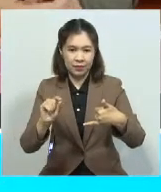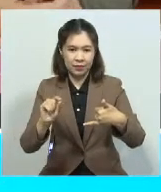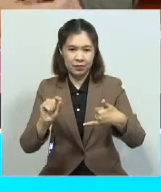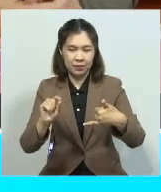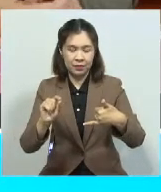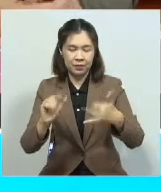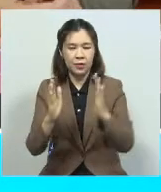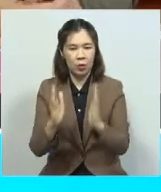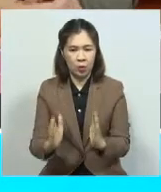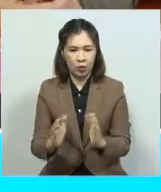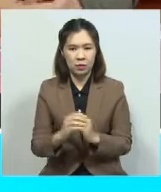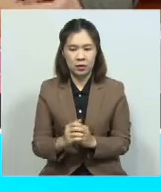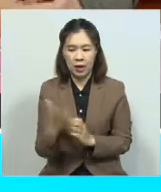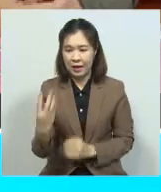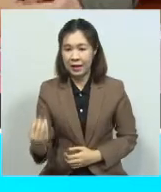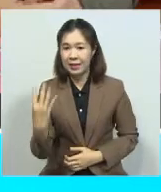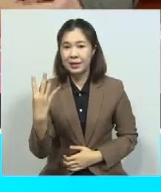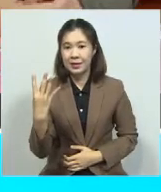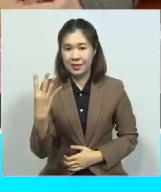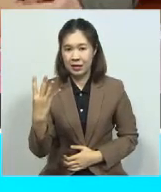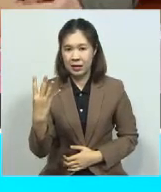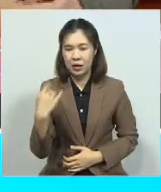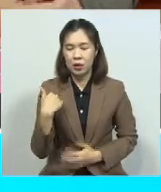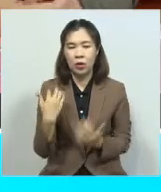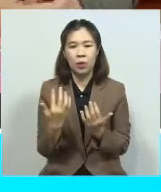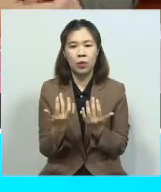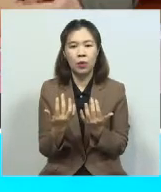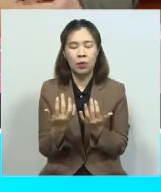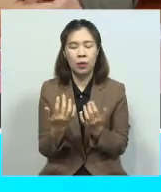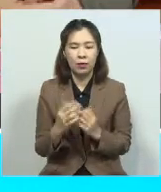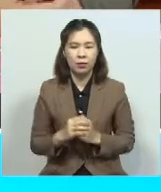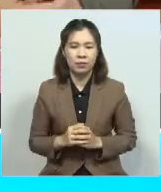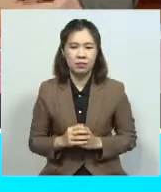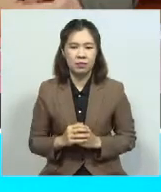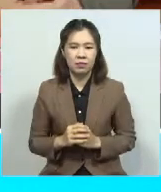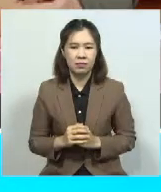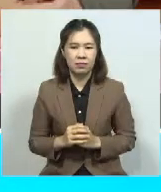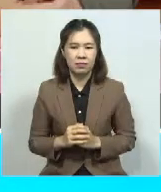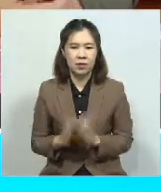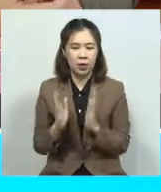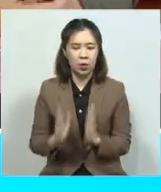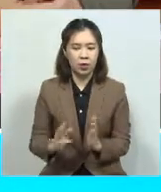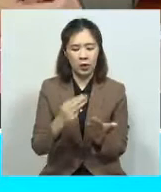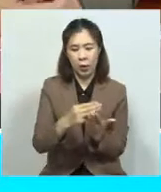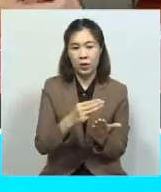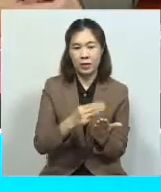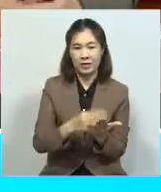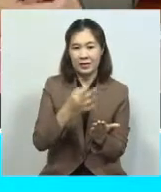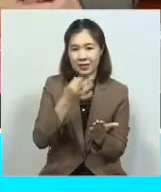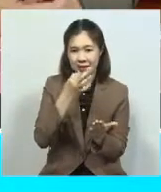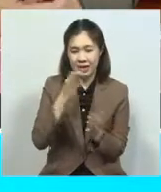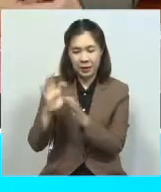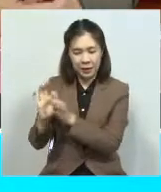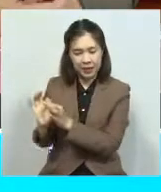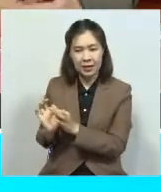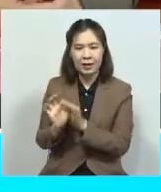20รายส่วนอีก4คนนี่ต้องรอผู้วิชาชีพนะครับมาร่วมส